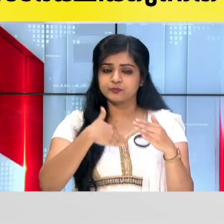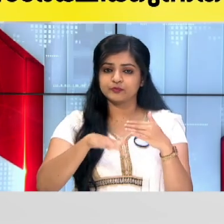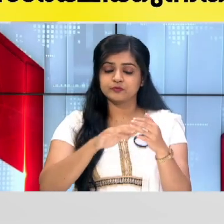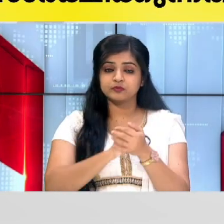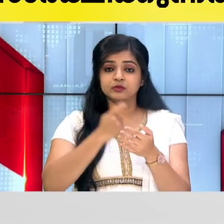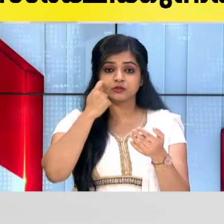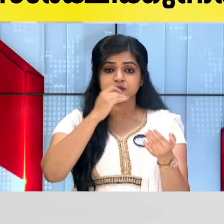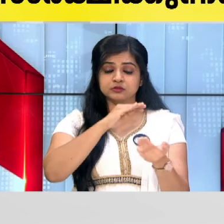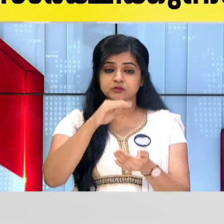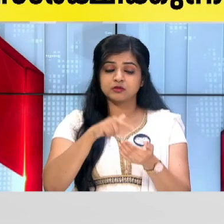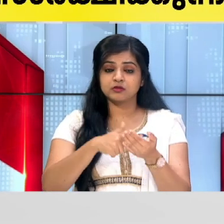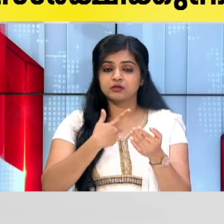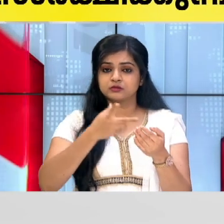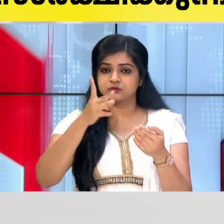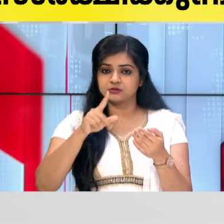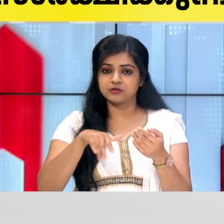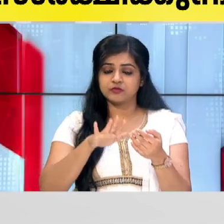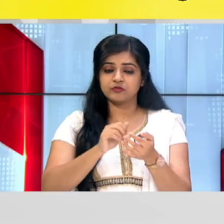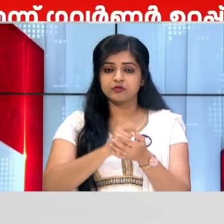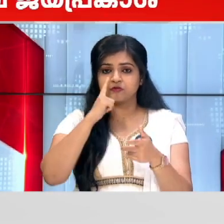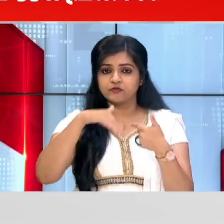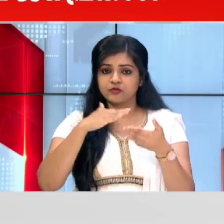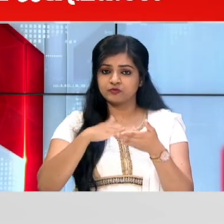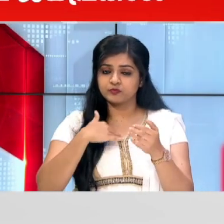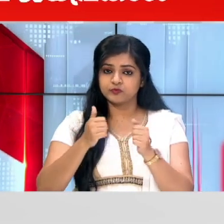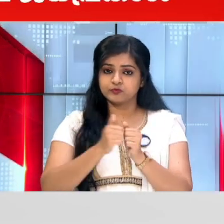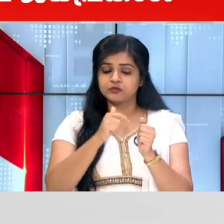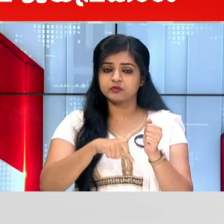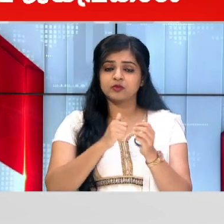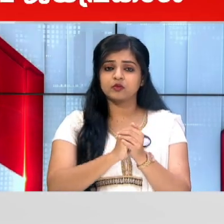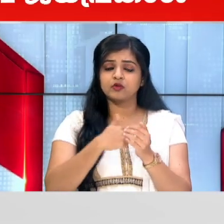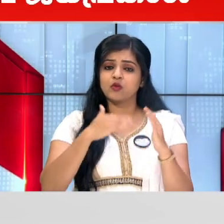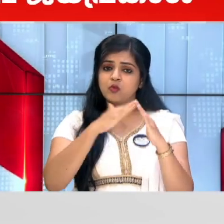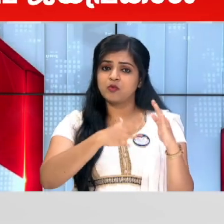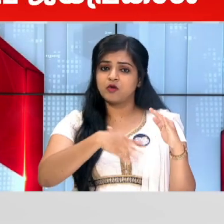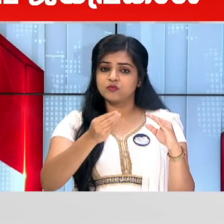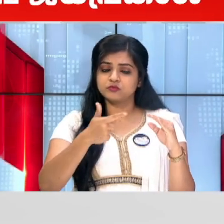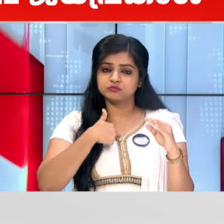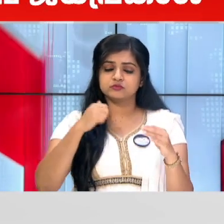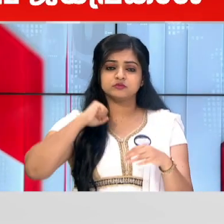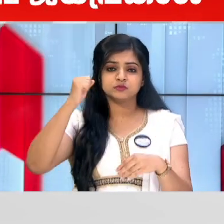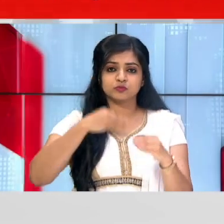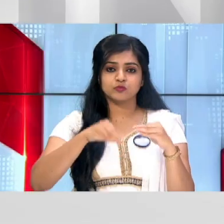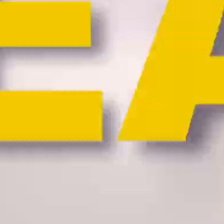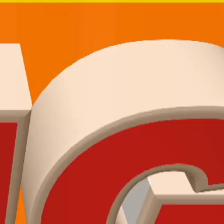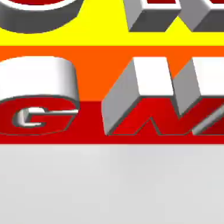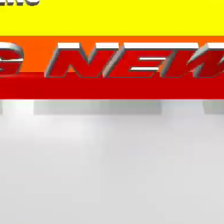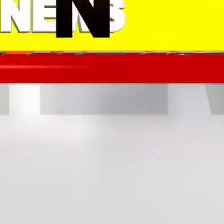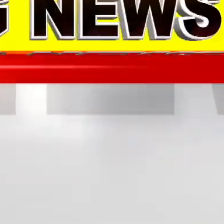മകനെയും, ഇനിയൊരു മകനെയും വൈഫിനെയും കൊണ്ട് ചെന്നിട്ട് അവരെ വീട്ടിൽ പഠിക്കലെങ്കിൽ ഞാനും കിടക്കും. അതിൽ ഒരു രാഷ്ട്രീയക്കാരോ മറ്റേ